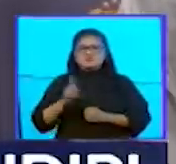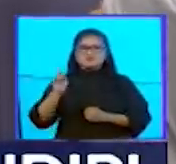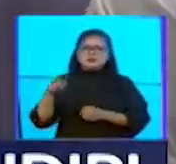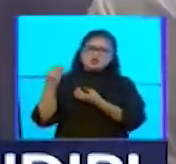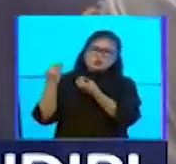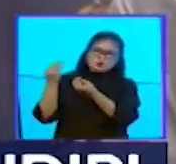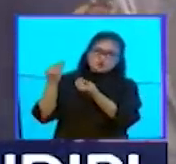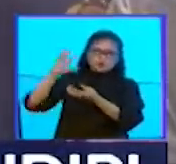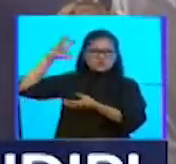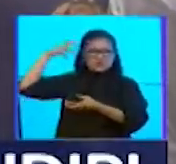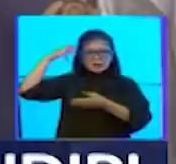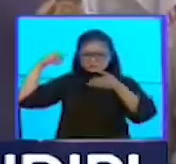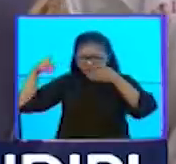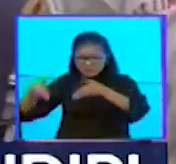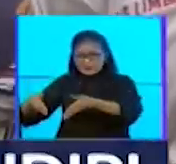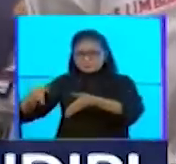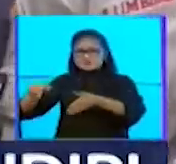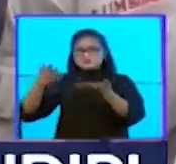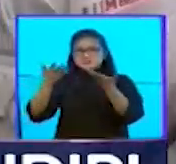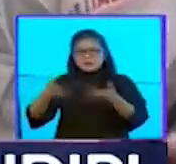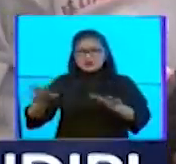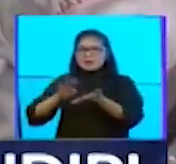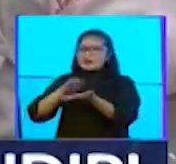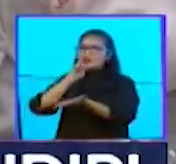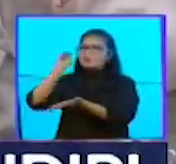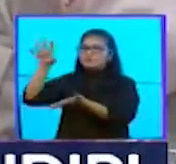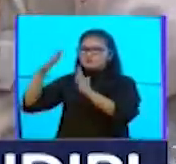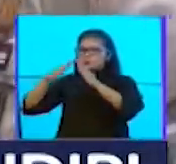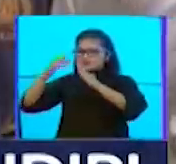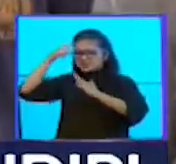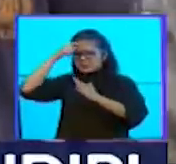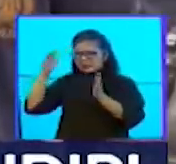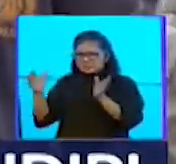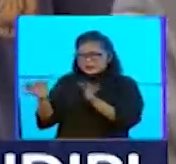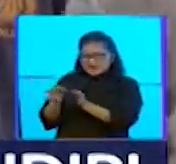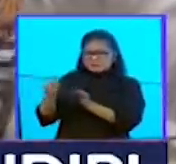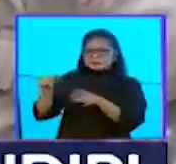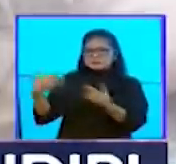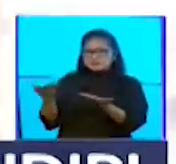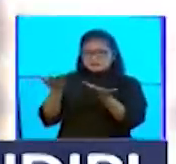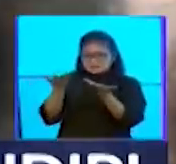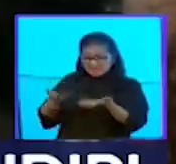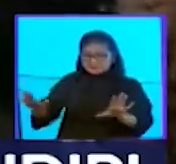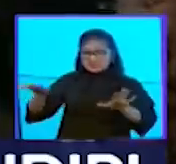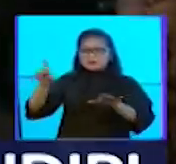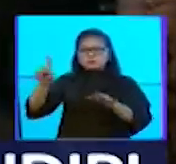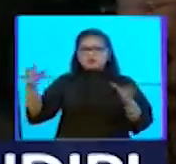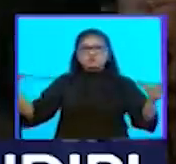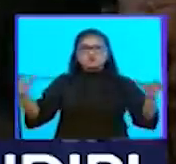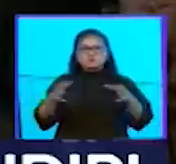pemakaman, kemudian dari puskesmas setempat, itu sampai nanti clear, bertemu dalam satu titik TKP.